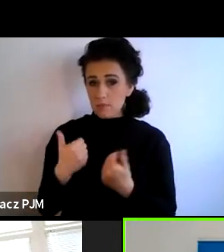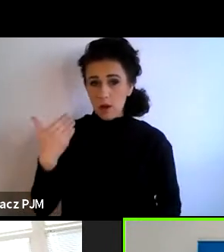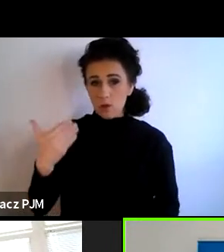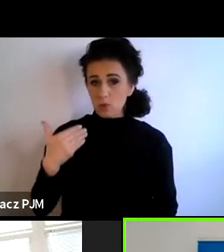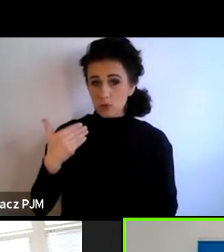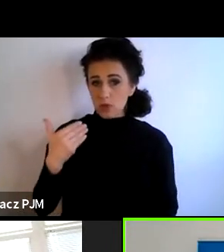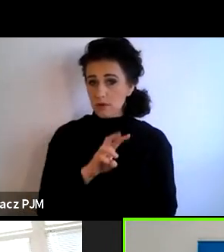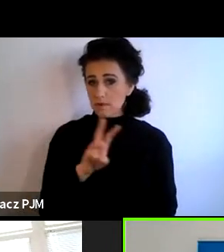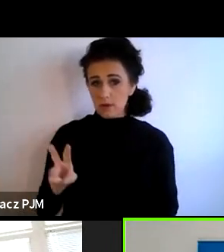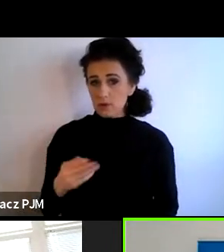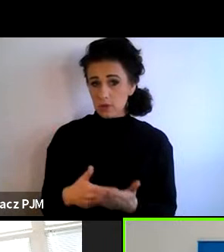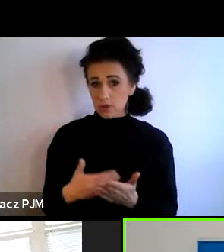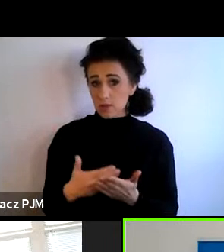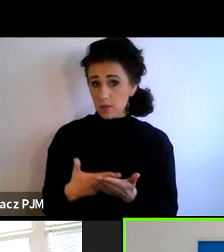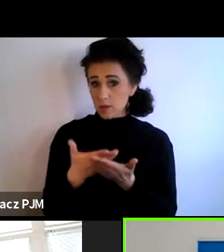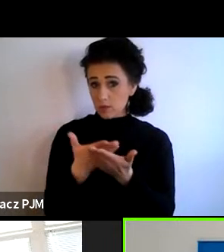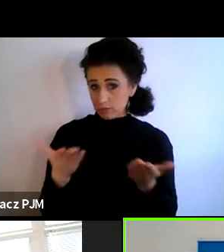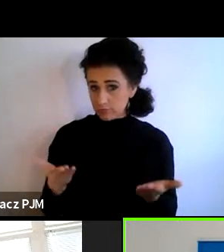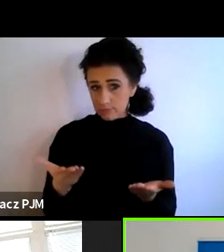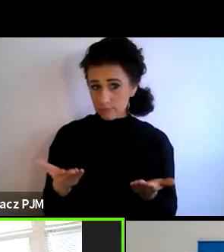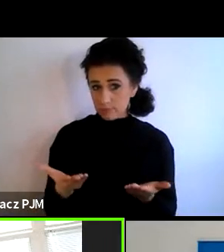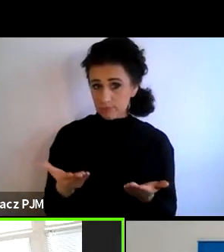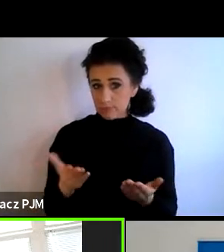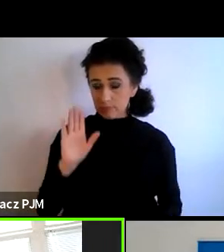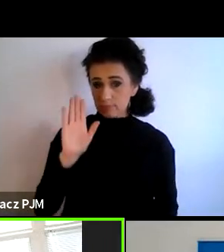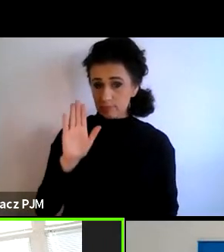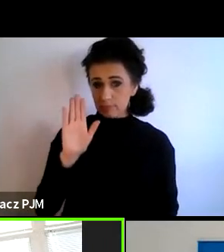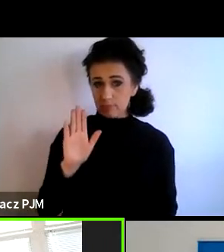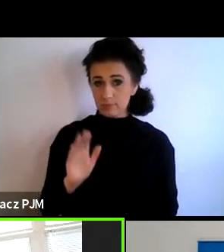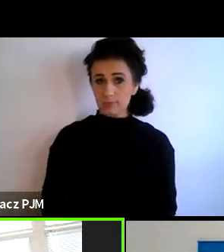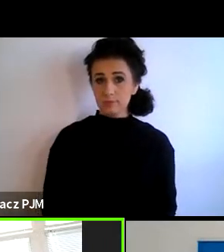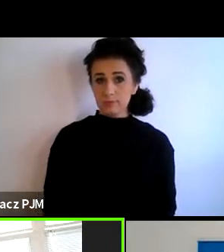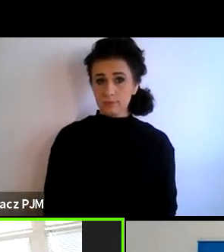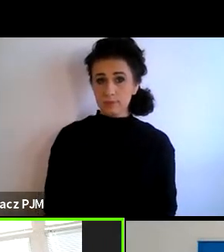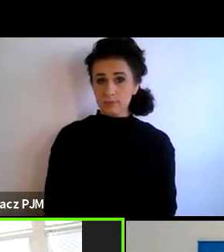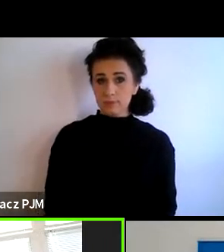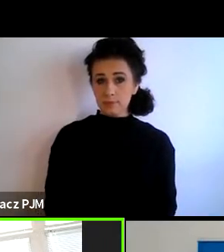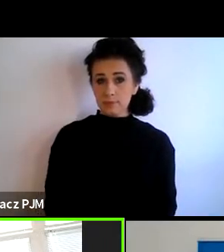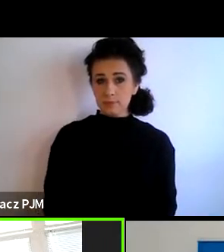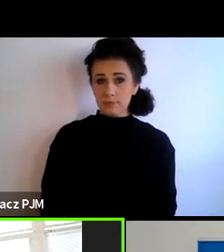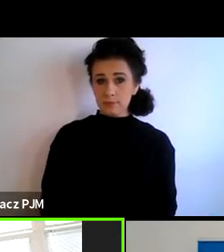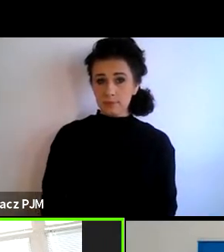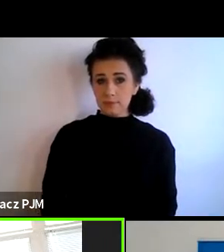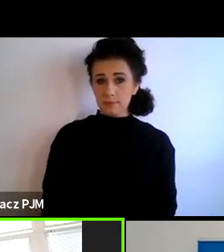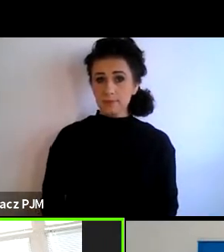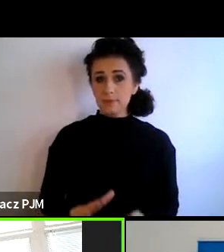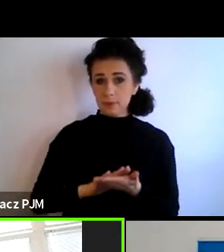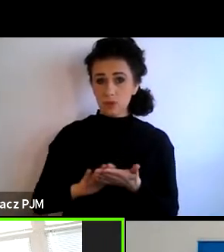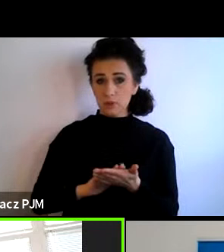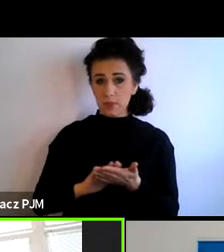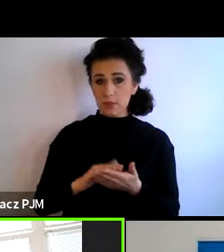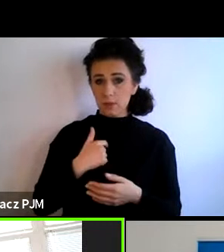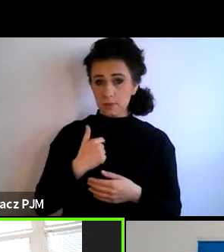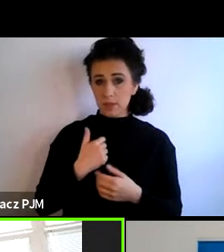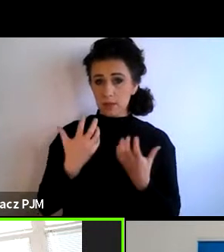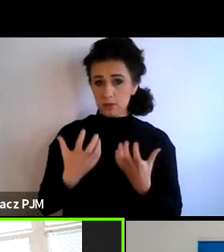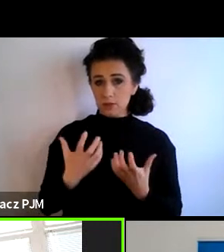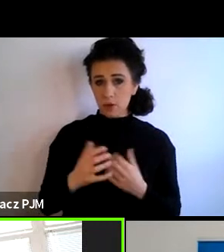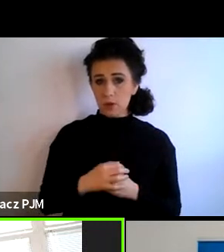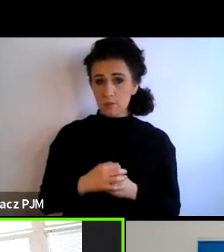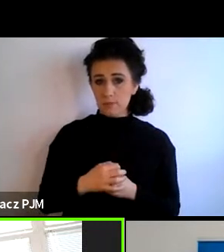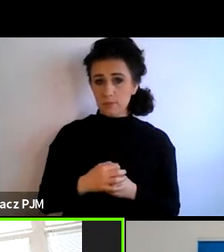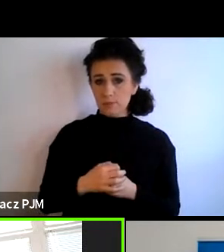Mamy tutaj głos. Arielu, przepraszam, ja nie wiem, czy to będzie na miejscu, ale czy my